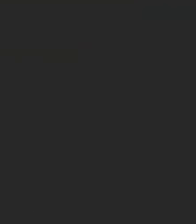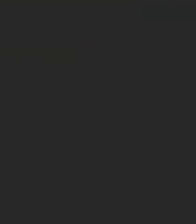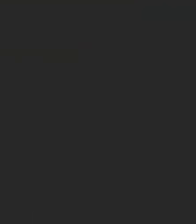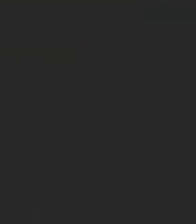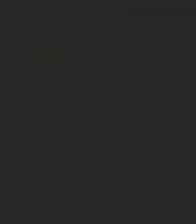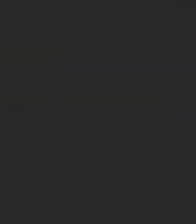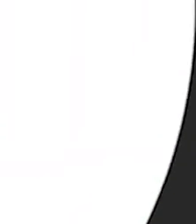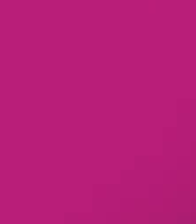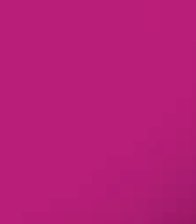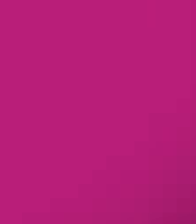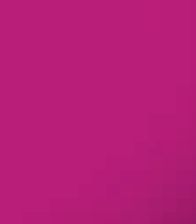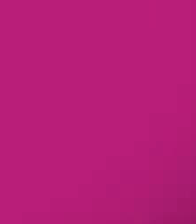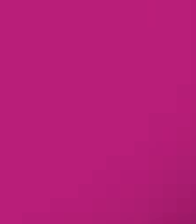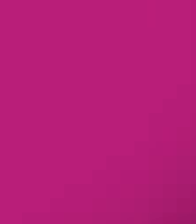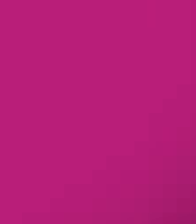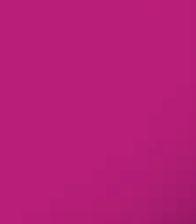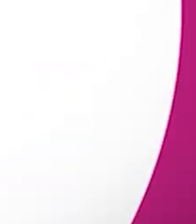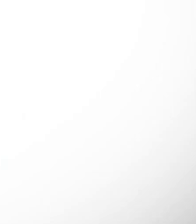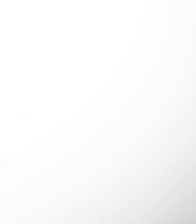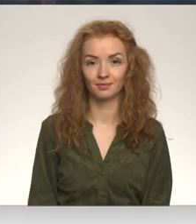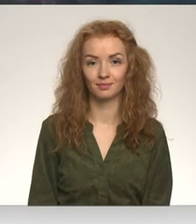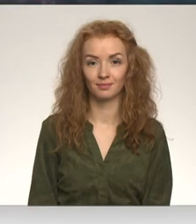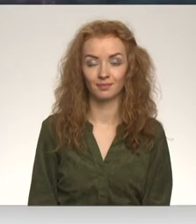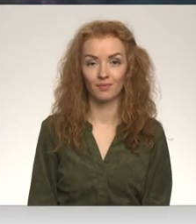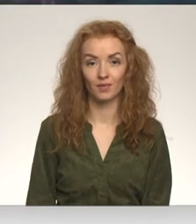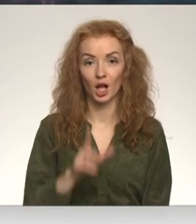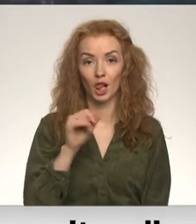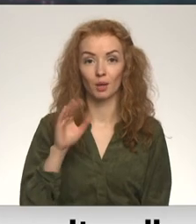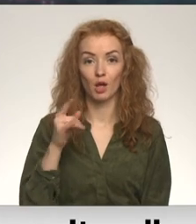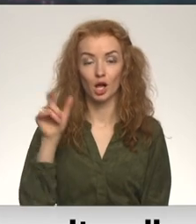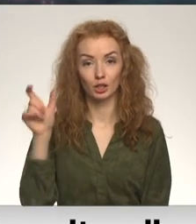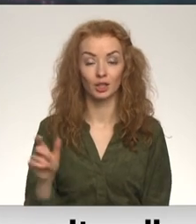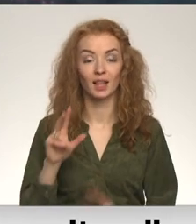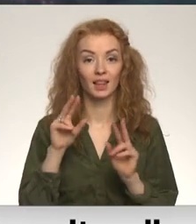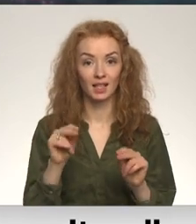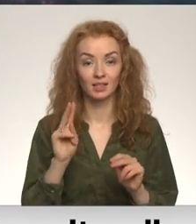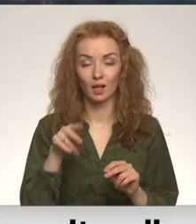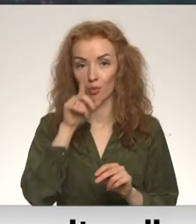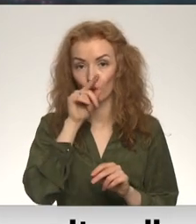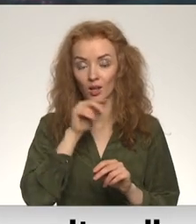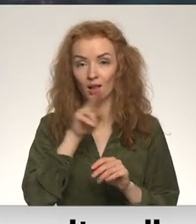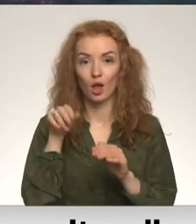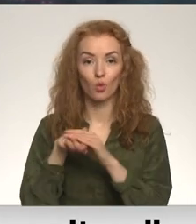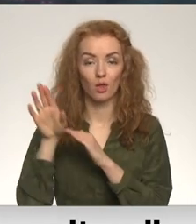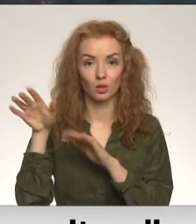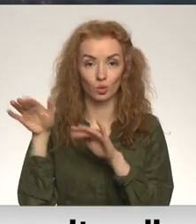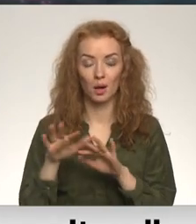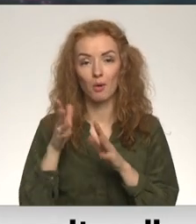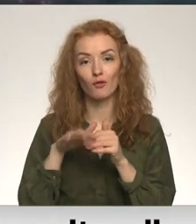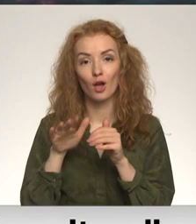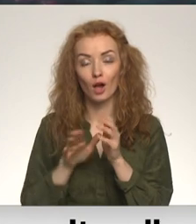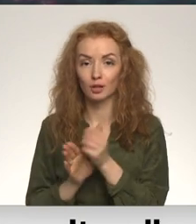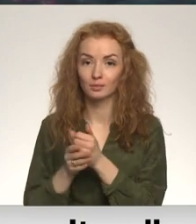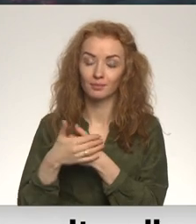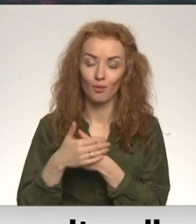Re, viss ēters ir te! Lībieši tic, ka putni rudenī neaizlido, bet pārlaiž ziemu gulēdami